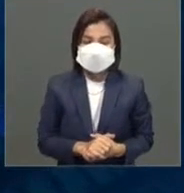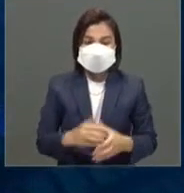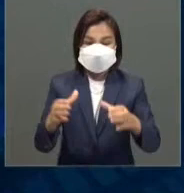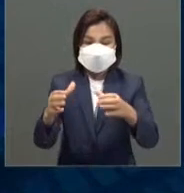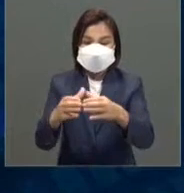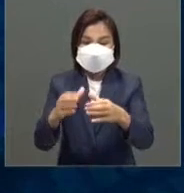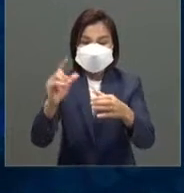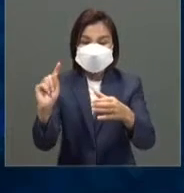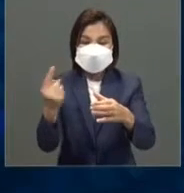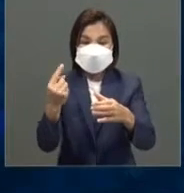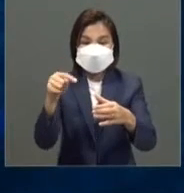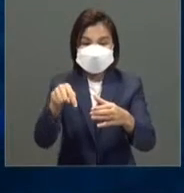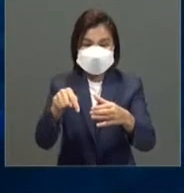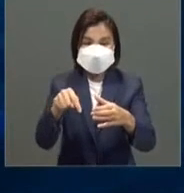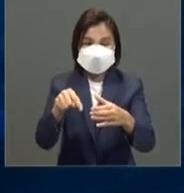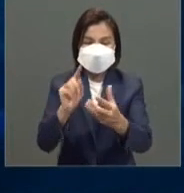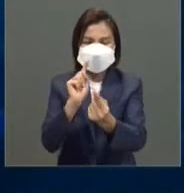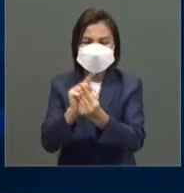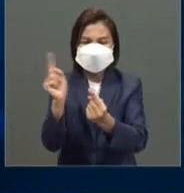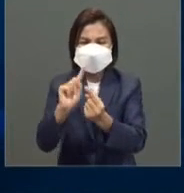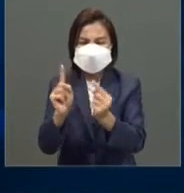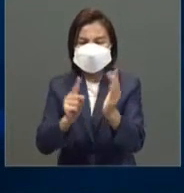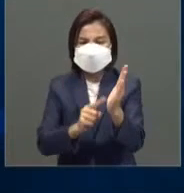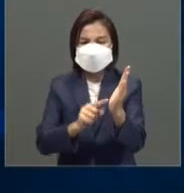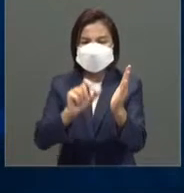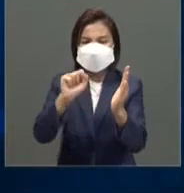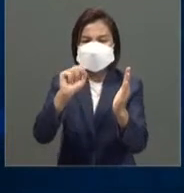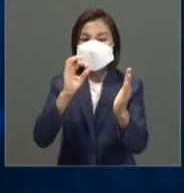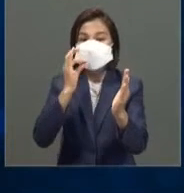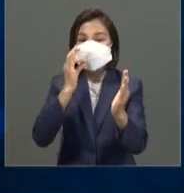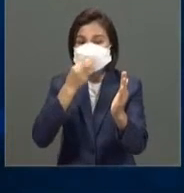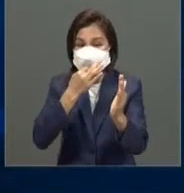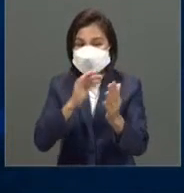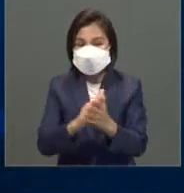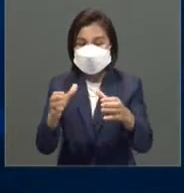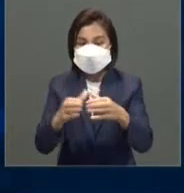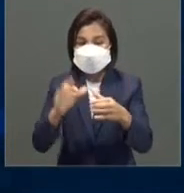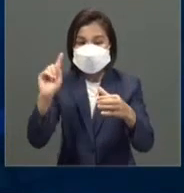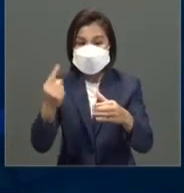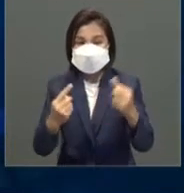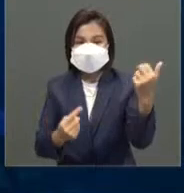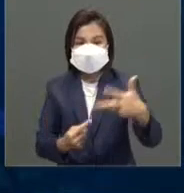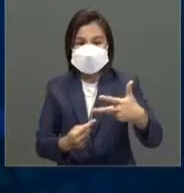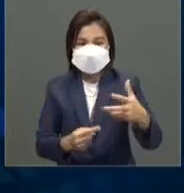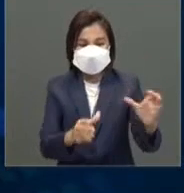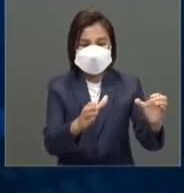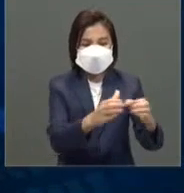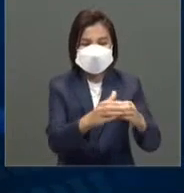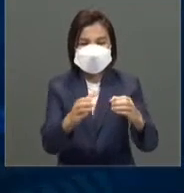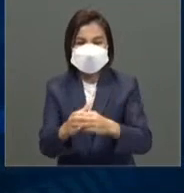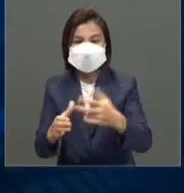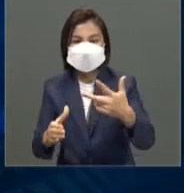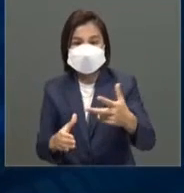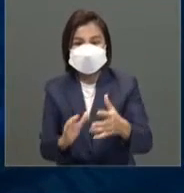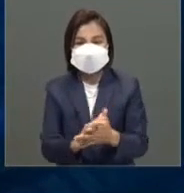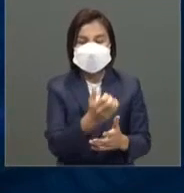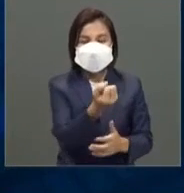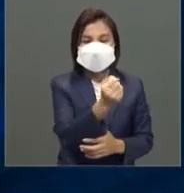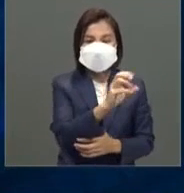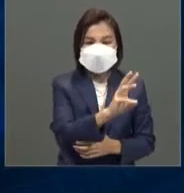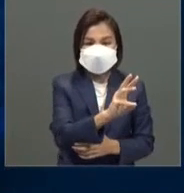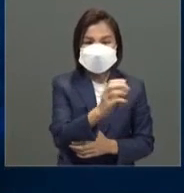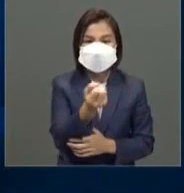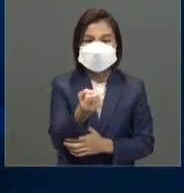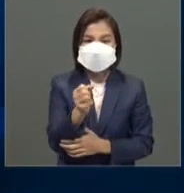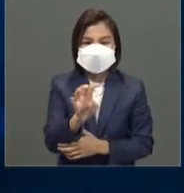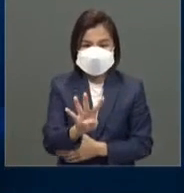เตอร์ใหม่ๆนะครับที่เกิดขึ้นสมุทรสาครวันนี้มีรายงานคลัสเตอร์ใหม่อยู่3กลุ่มนะครับตัวเลข2หลักอยู่ที่16แล้วก็